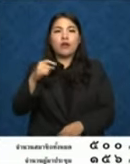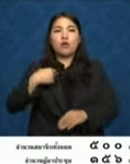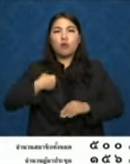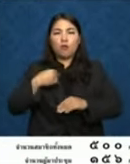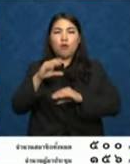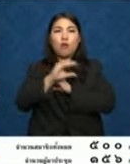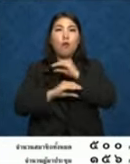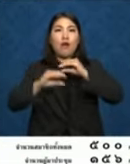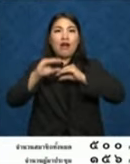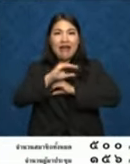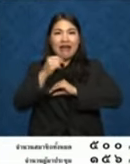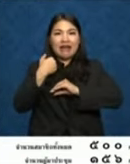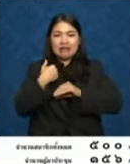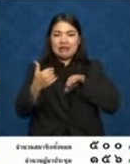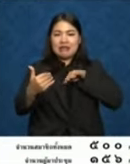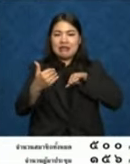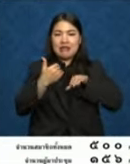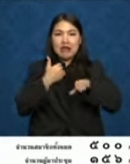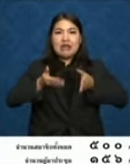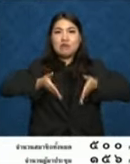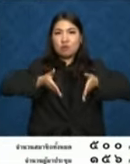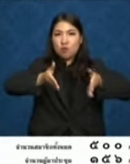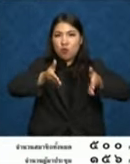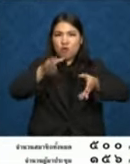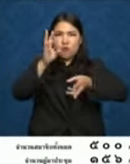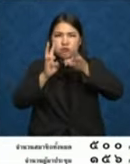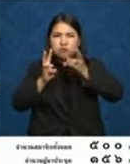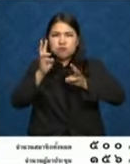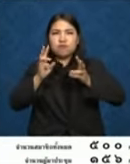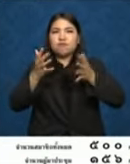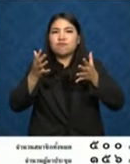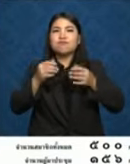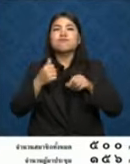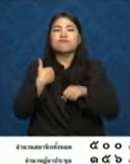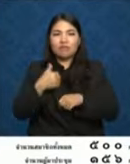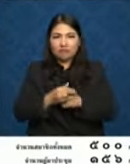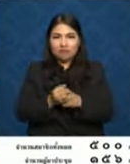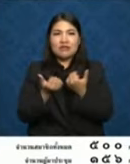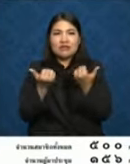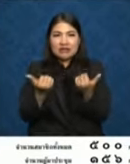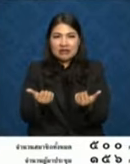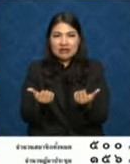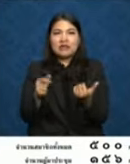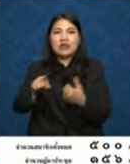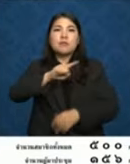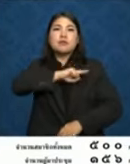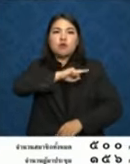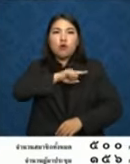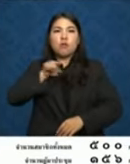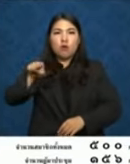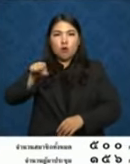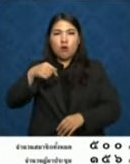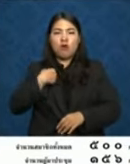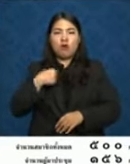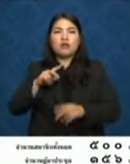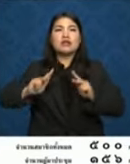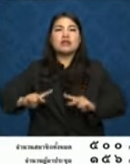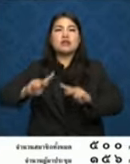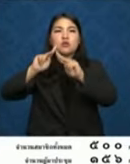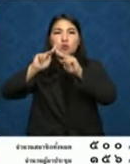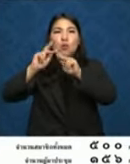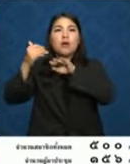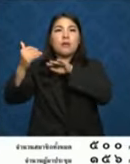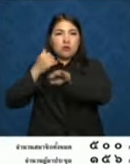ถนนไร้ฝุ่นโดยอยู่ในความรับผิดชอบของกรมทางหลวงชนบทกระทรวงคมนาคมภายใต้แผนปฏิบัติ